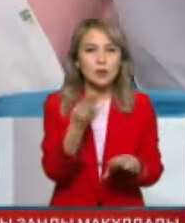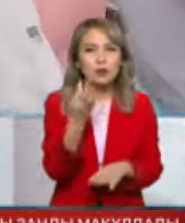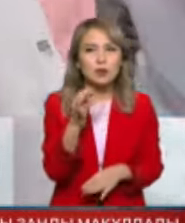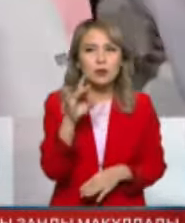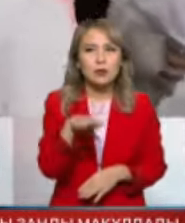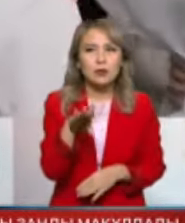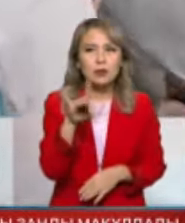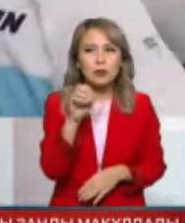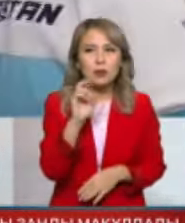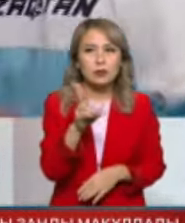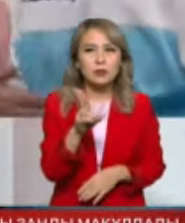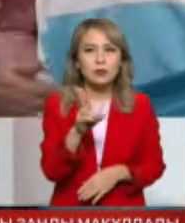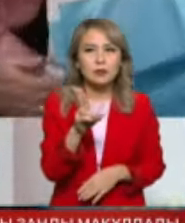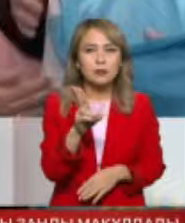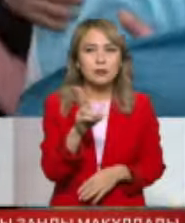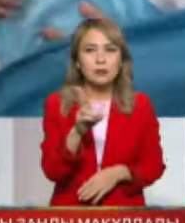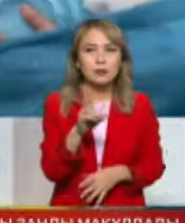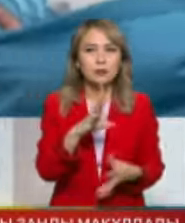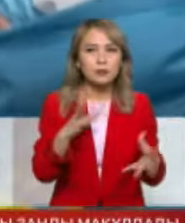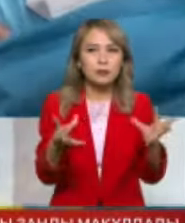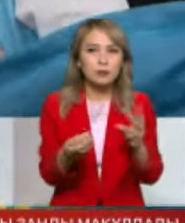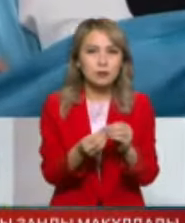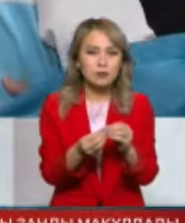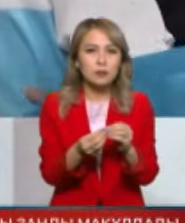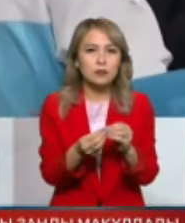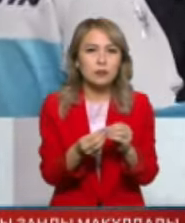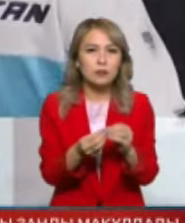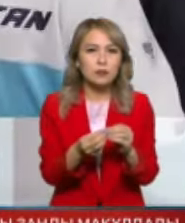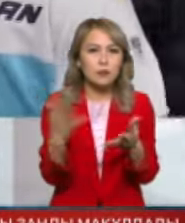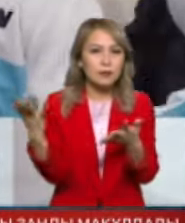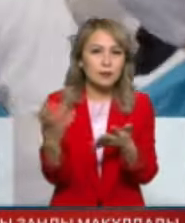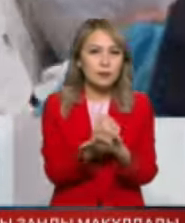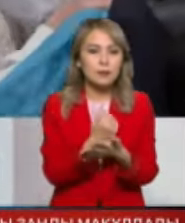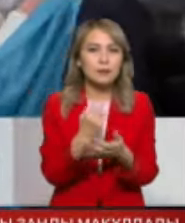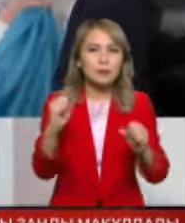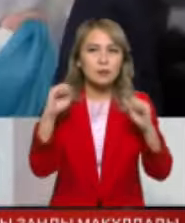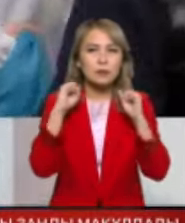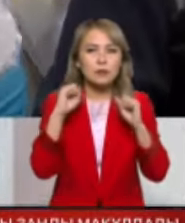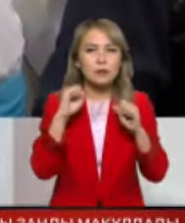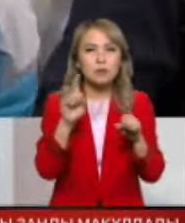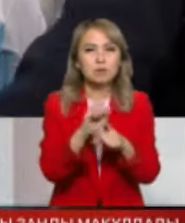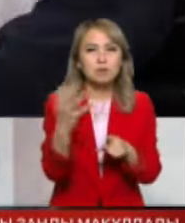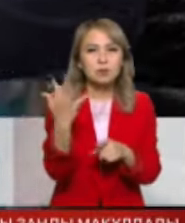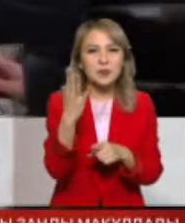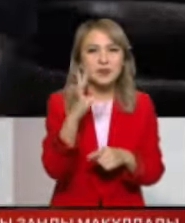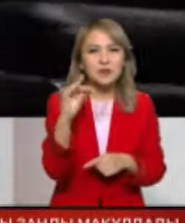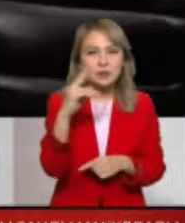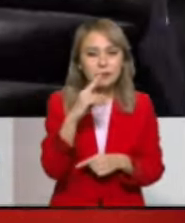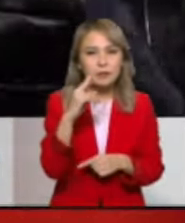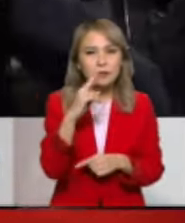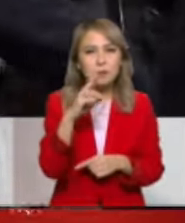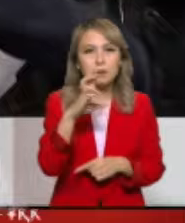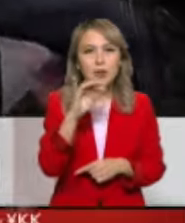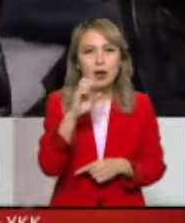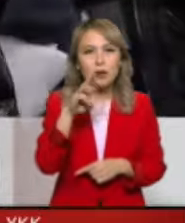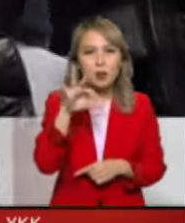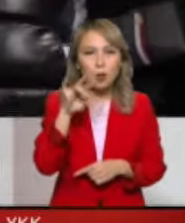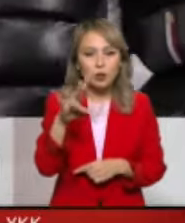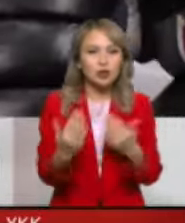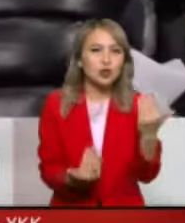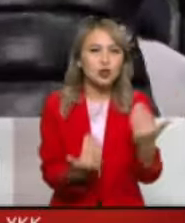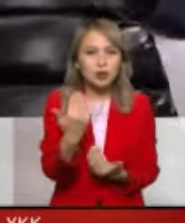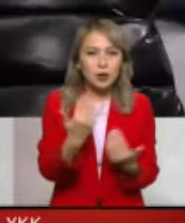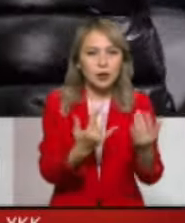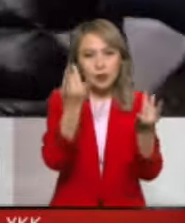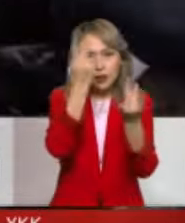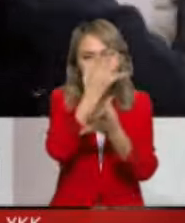шорт-трек Қазақстан қысқы жасөспірімдер олимпиадасында жүлде алған спорттың 5-ші түрі. Осыған дейін биатлон, шаңғымен жарыс,